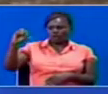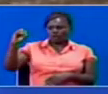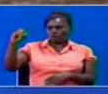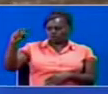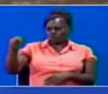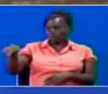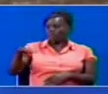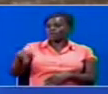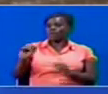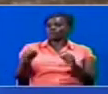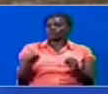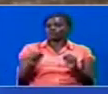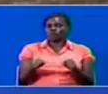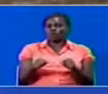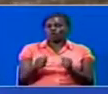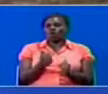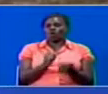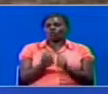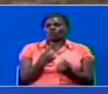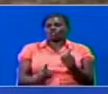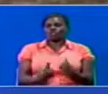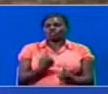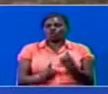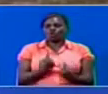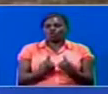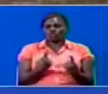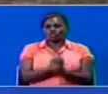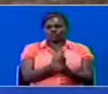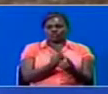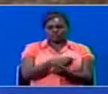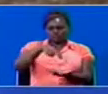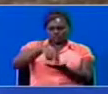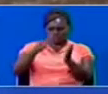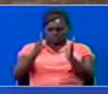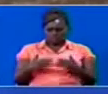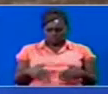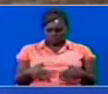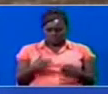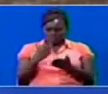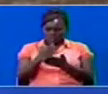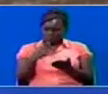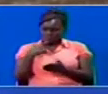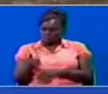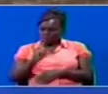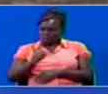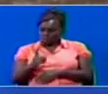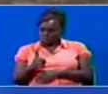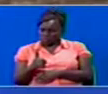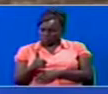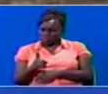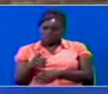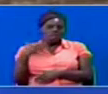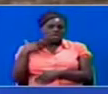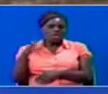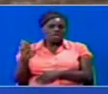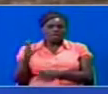eneo ambalo likatoa ushindani mkubwa miongoni mwa wanasiasa mbalimbali, na huku baadhi ya wanasiasa hao wakionywa dhidi ya kutoa sehemu